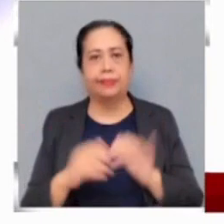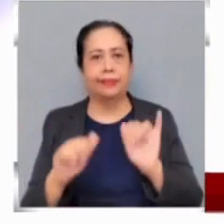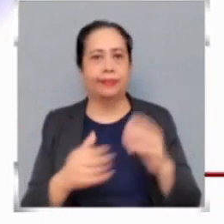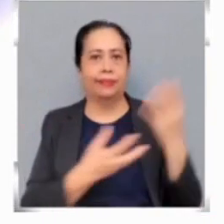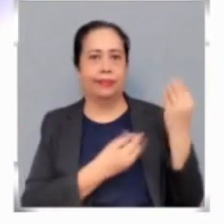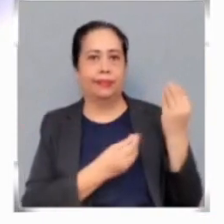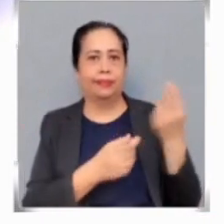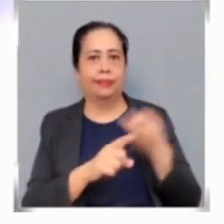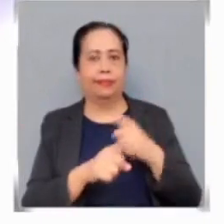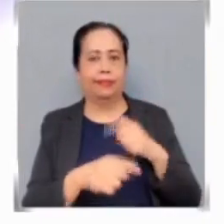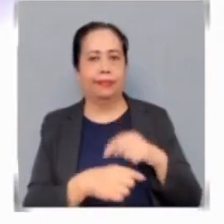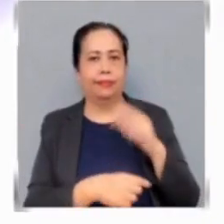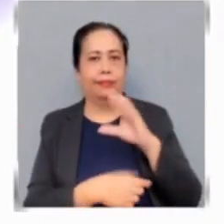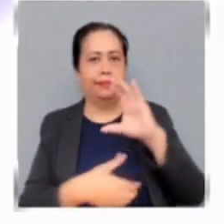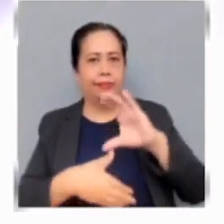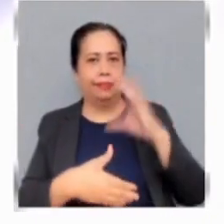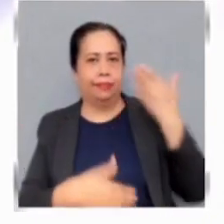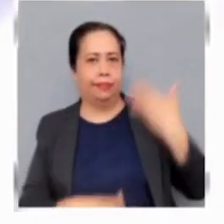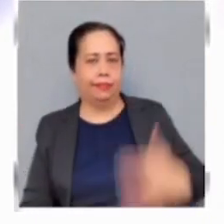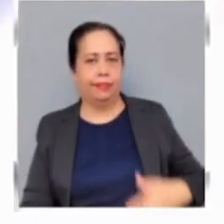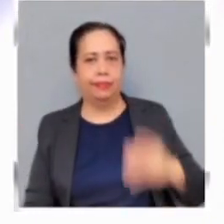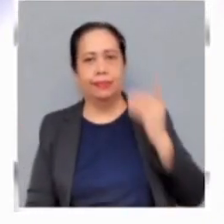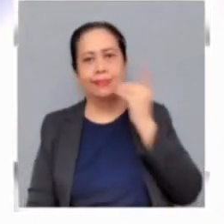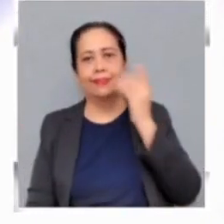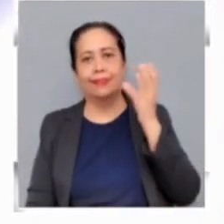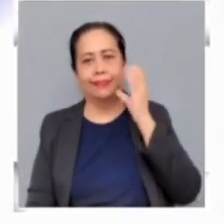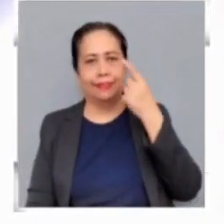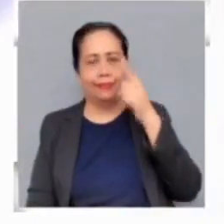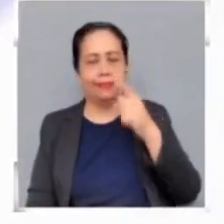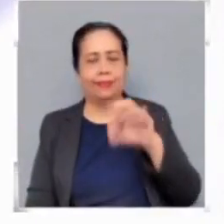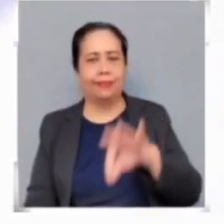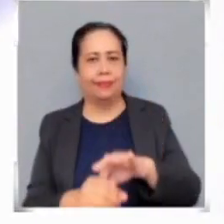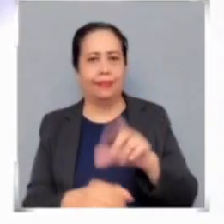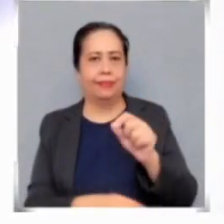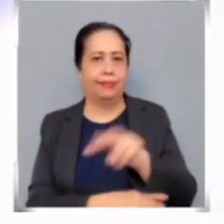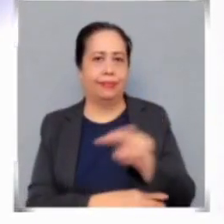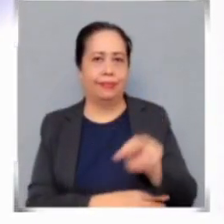sa Caloocan City. Ako po si Darlene Kai para sa Eleksyon 2022. Dapat totoo.